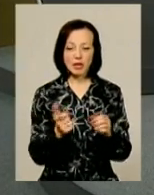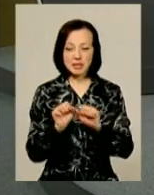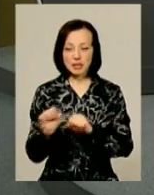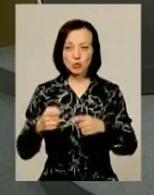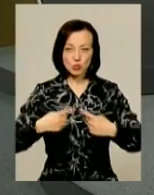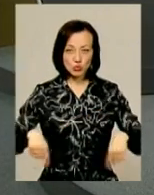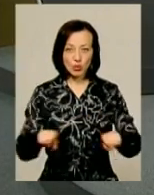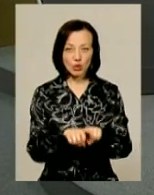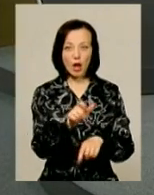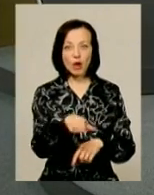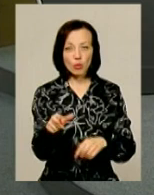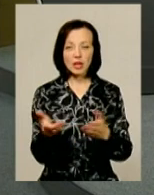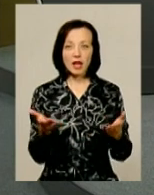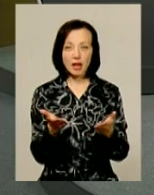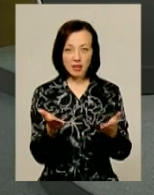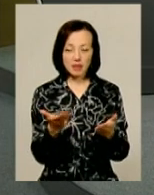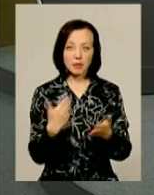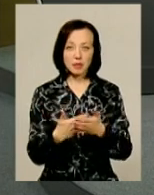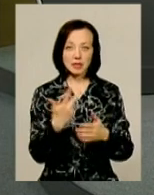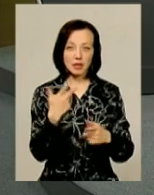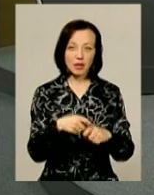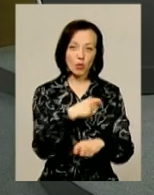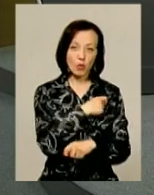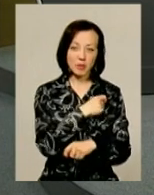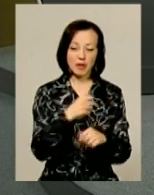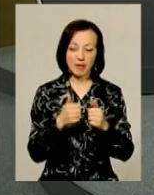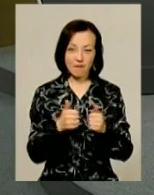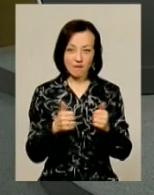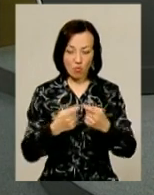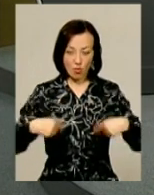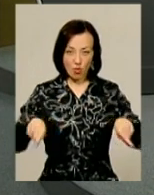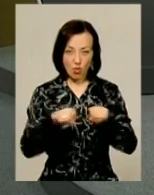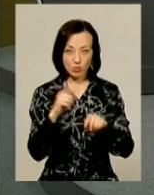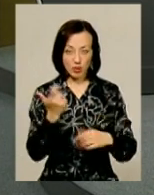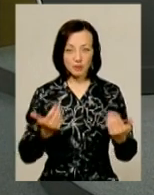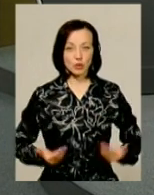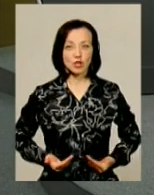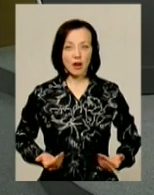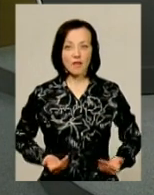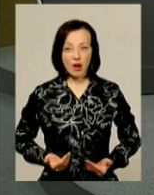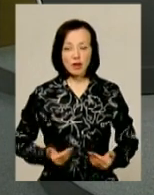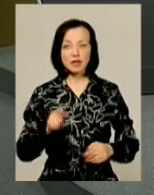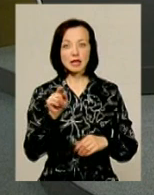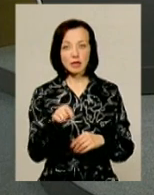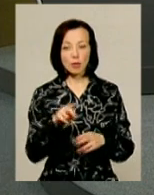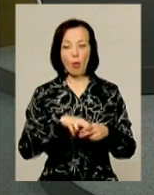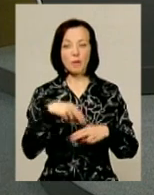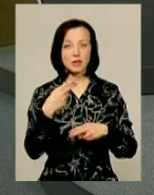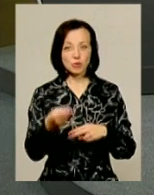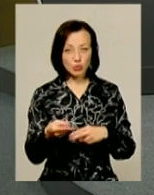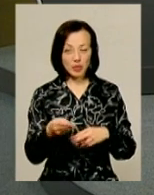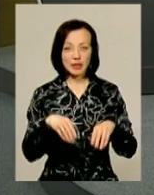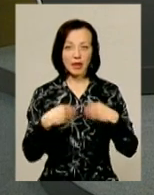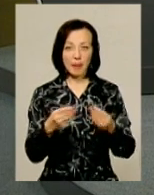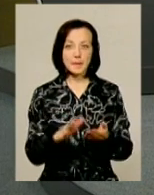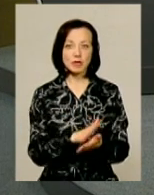зону. Тобто люди, які в межах, там, наприклад, 3 кілометрів навколо господарства проживають, господарство їм компенсує і